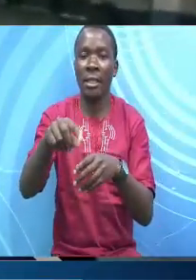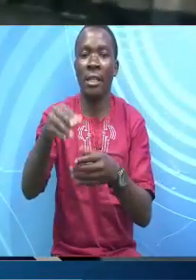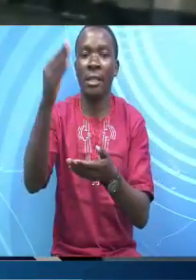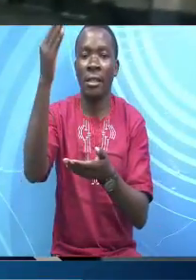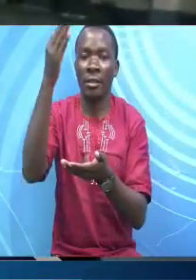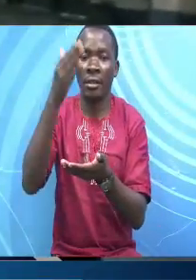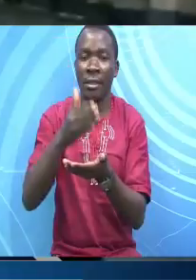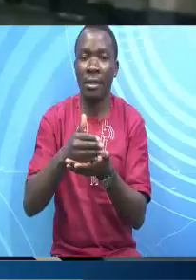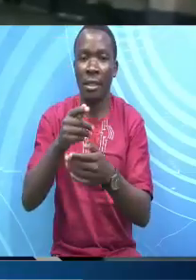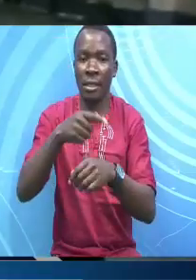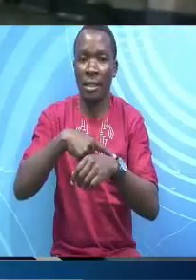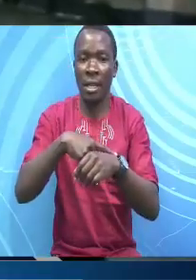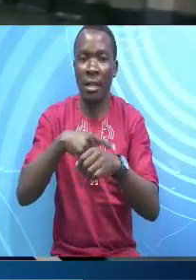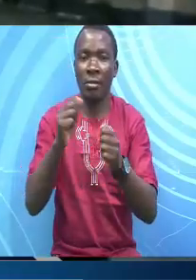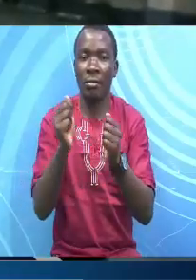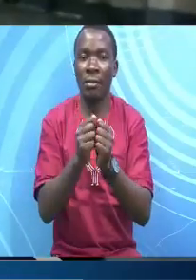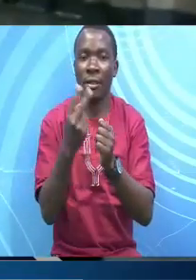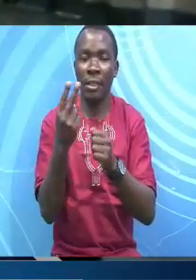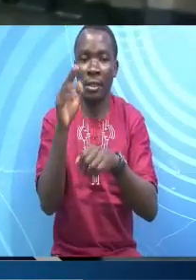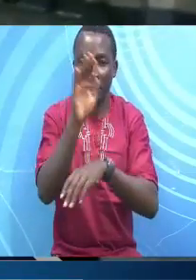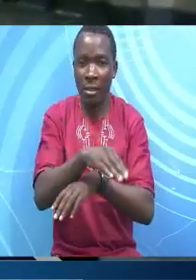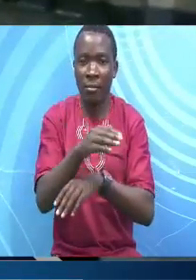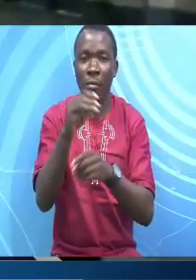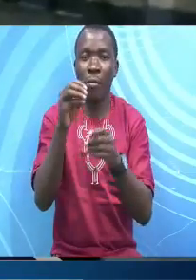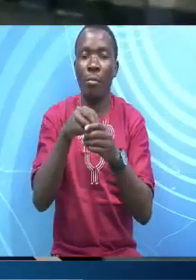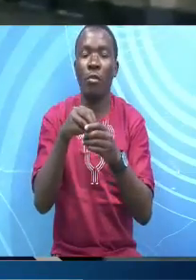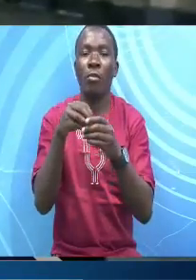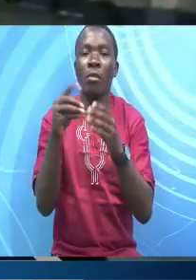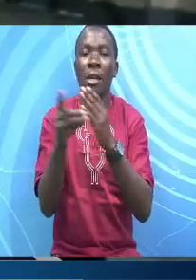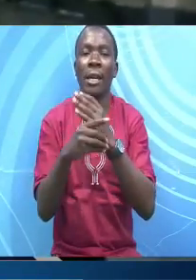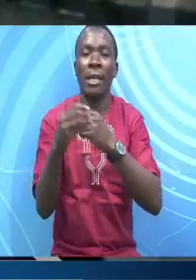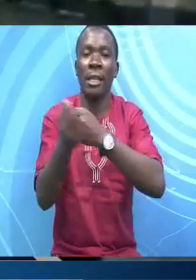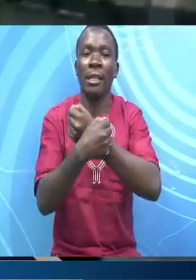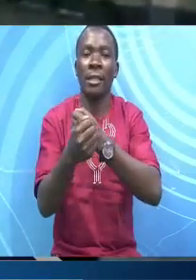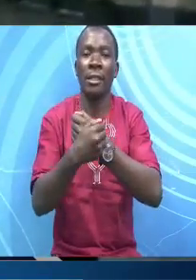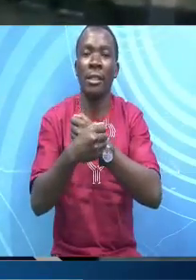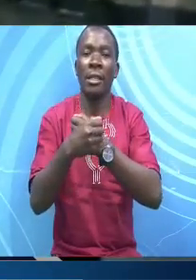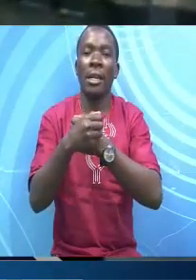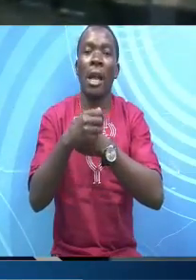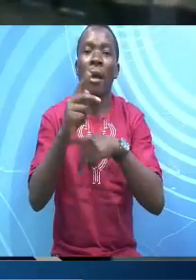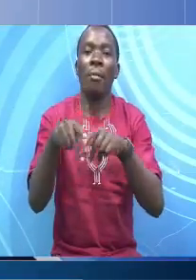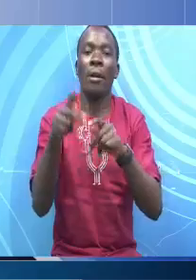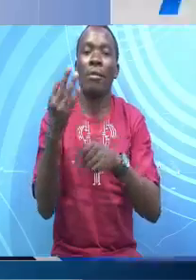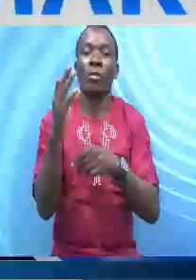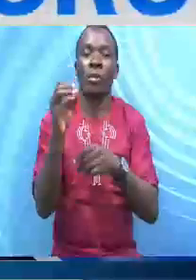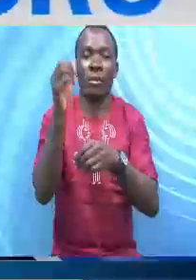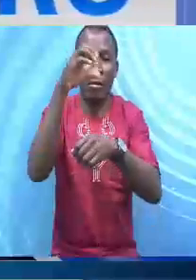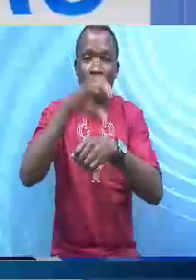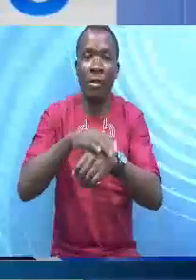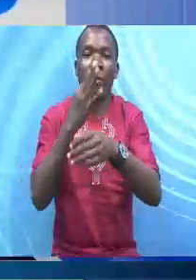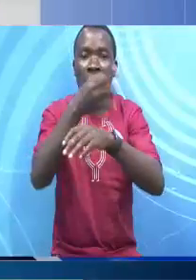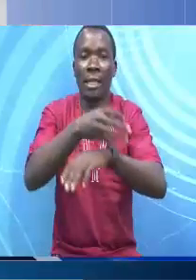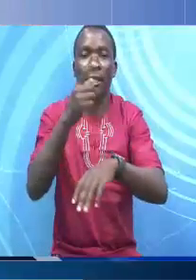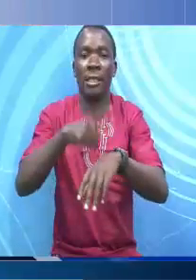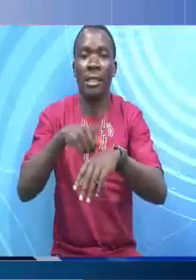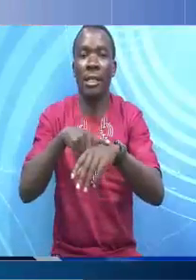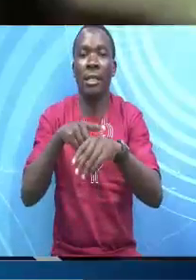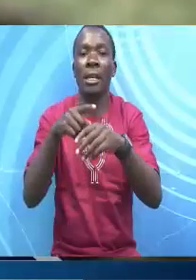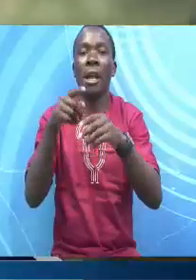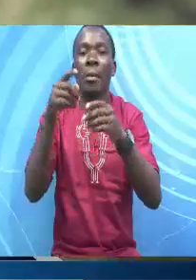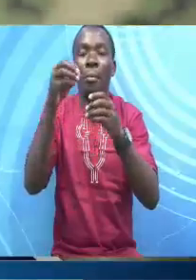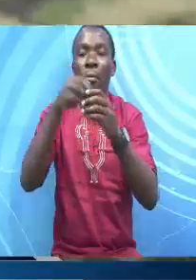za nimugoroba mu ntara mu karere ka Rubavu abaturage basaga 30 nibo bafashwe barenze kuri iyi saha. Naho Nyarugenge Nyakabanda bamwe